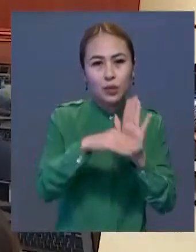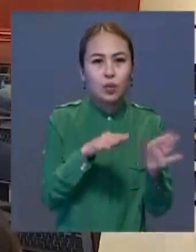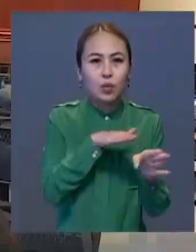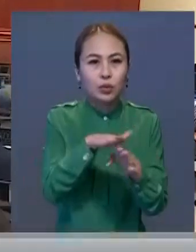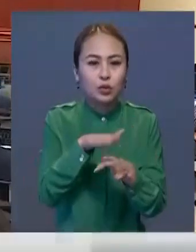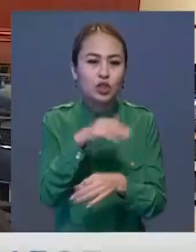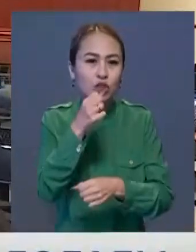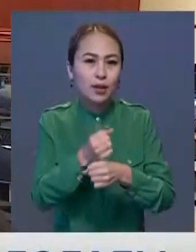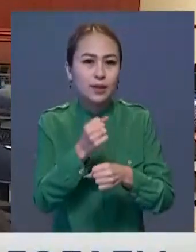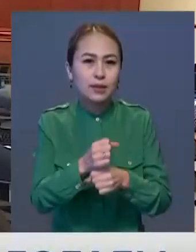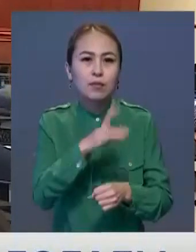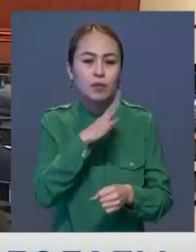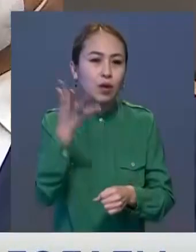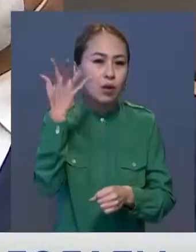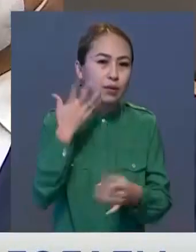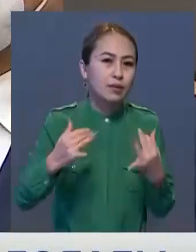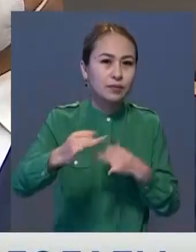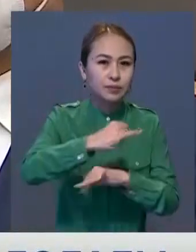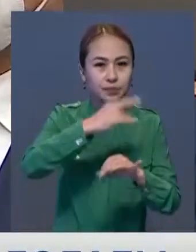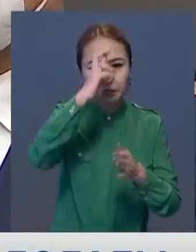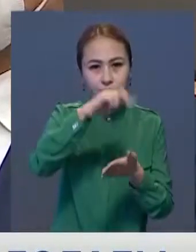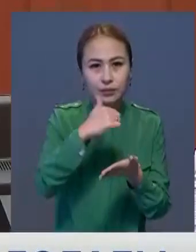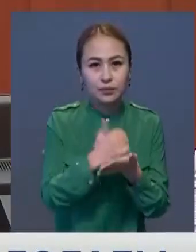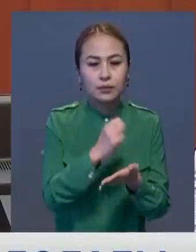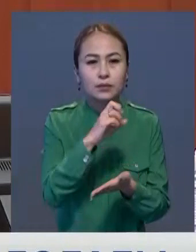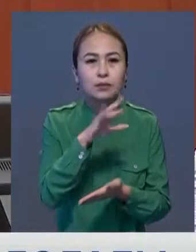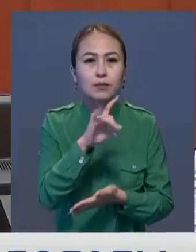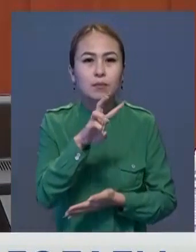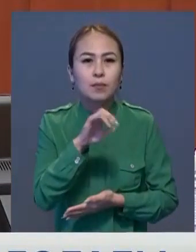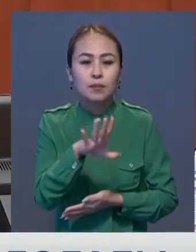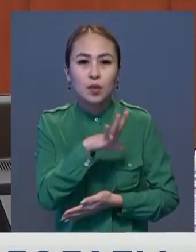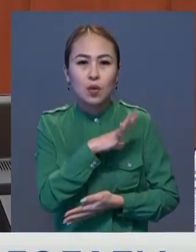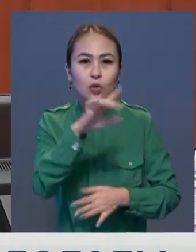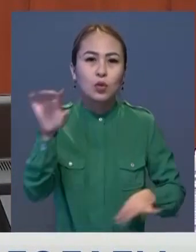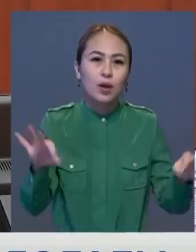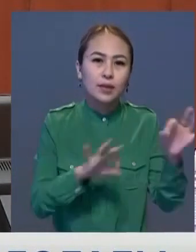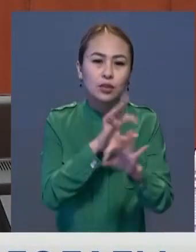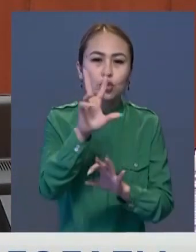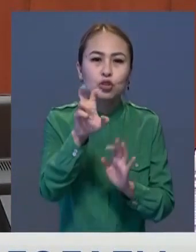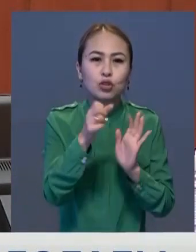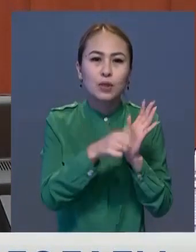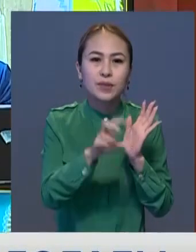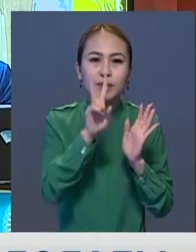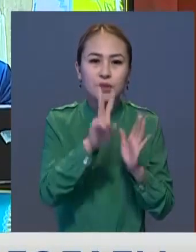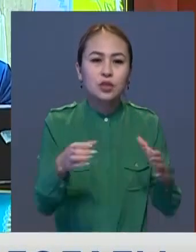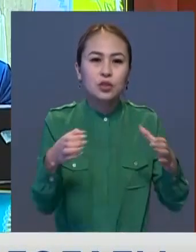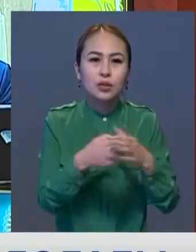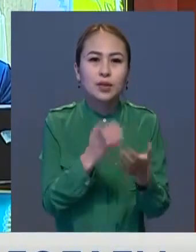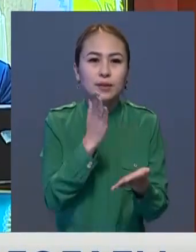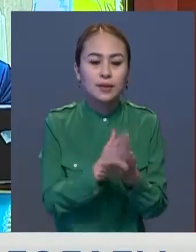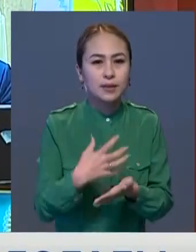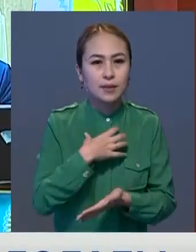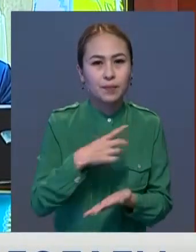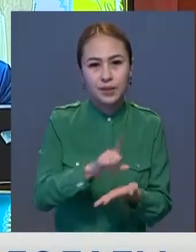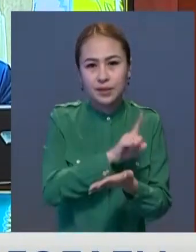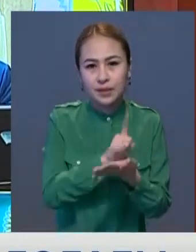үшін жасалған жол картасын талқылау кезінде үкімет басшысы Асқар Мамин айтты. Жол картасы 362 шарадан тұрады.